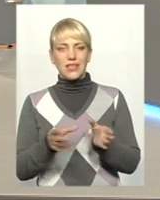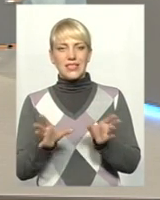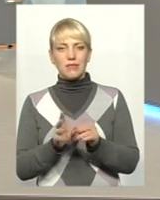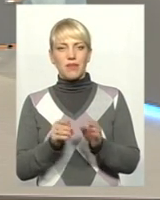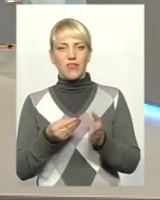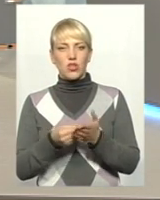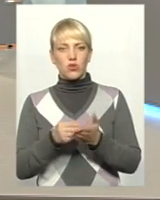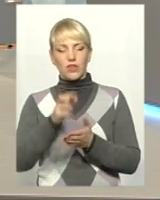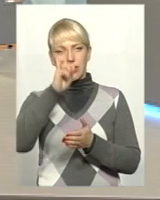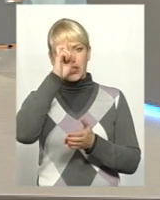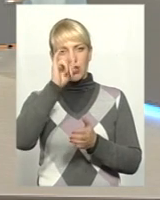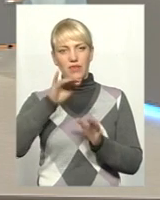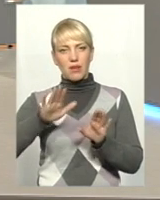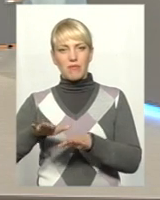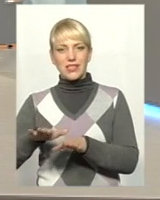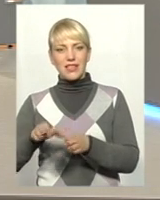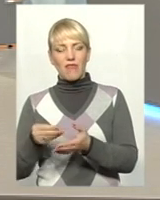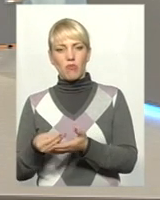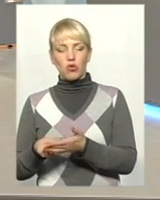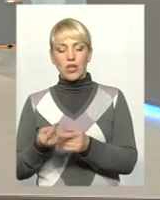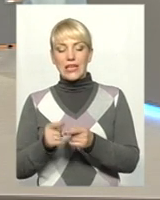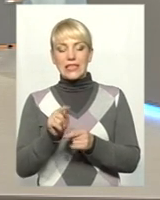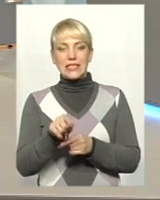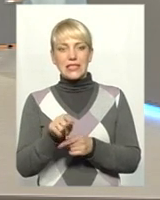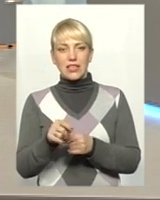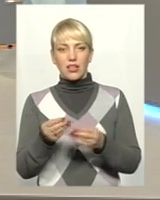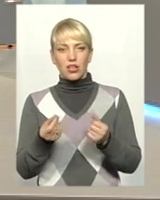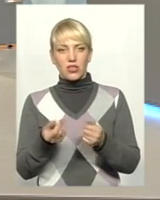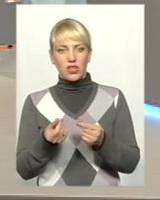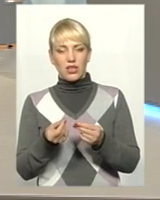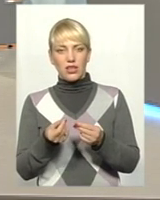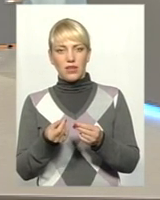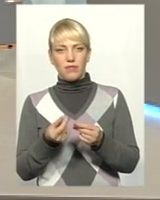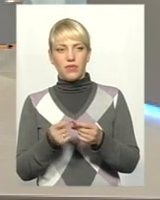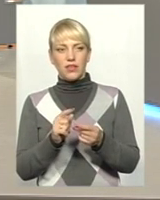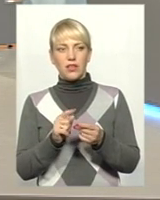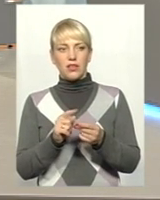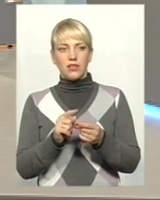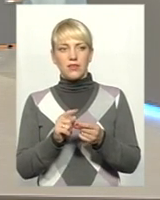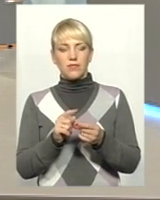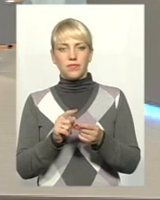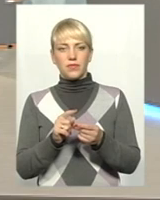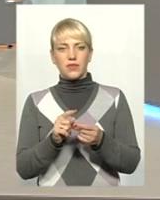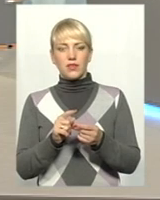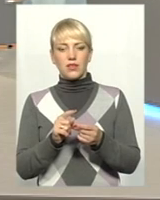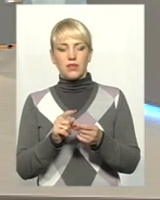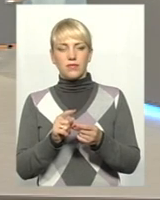співфінансування державного і місцевого бюджету. Саме з цього джерела силами, переважно силами